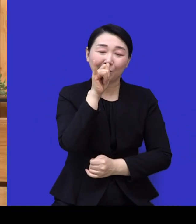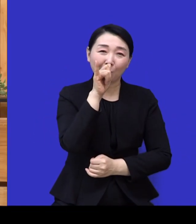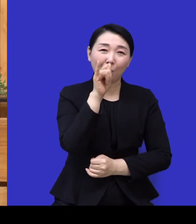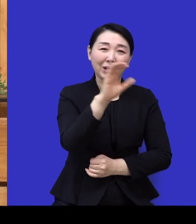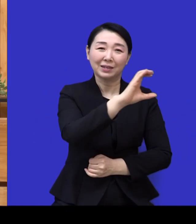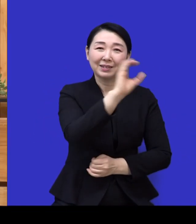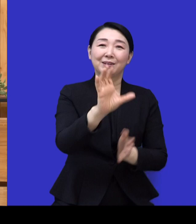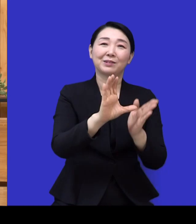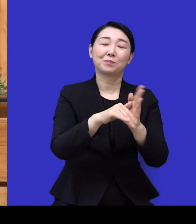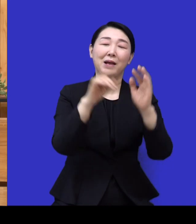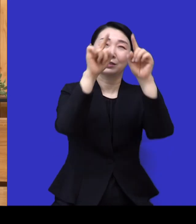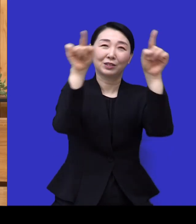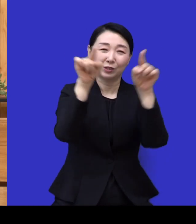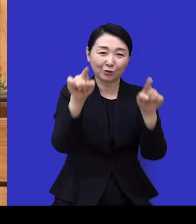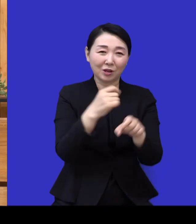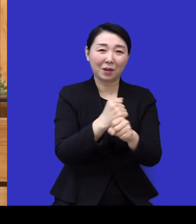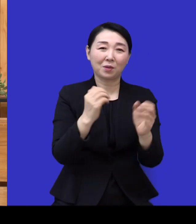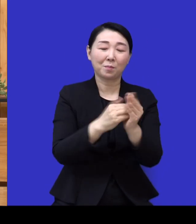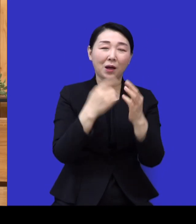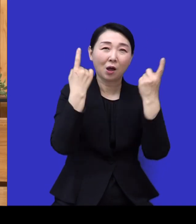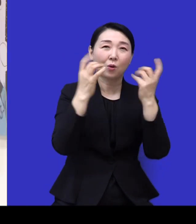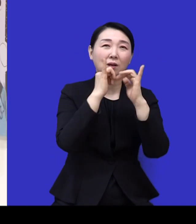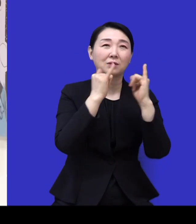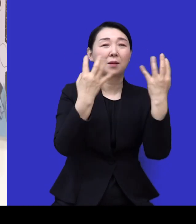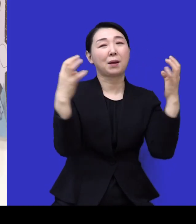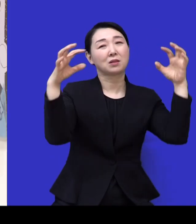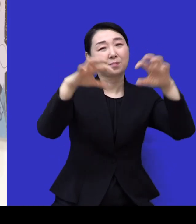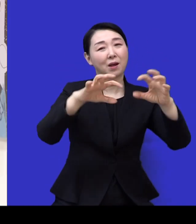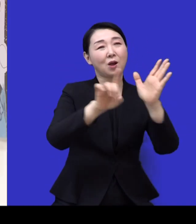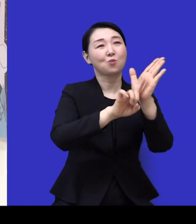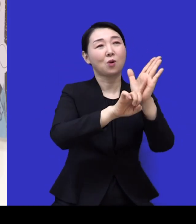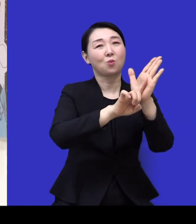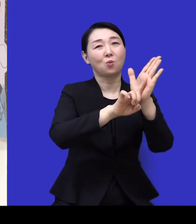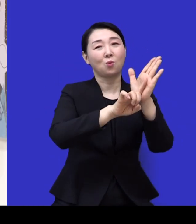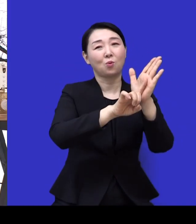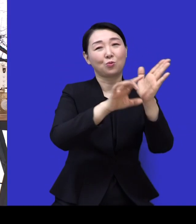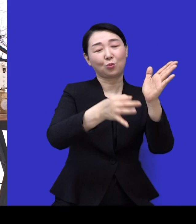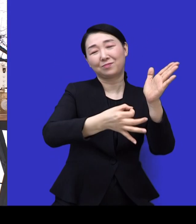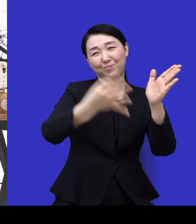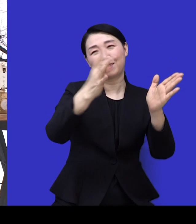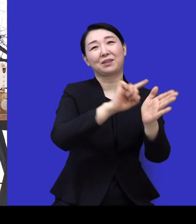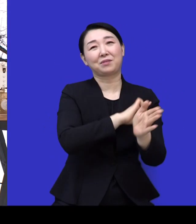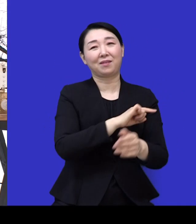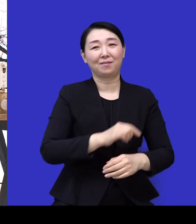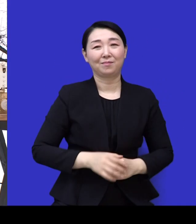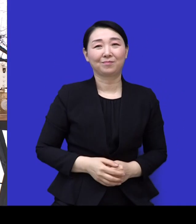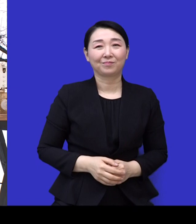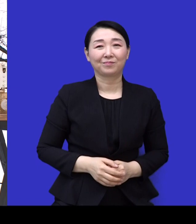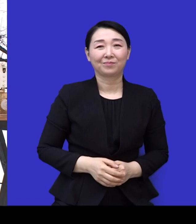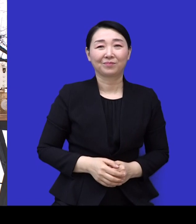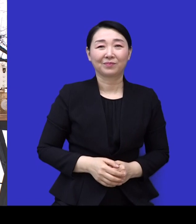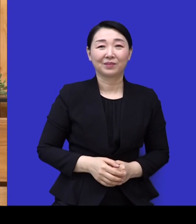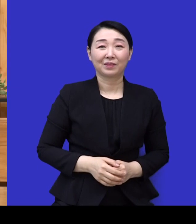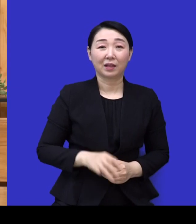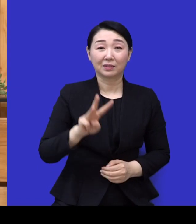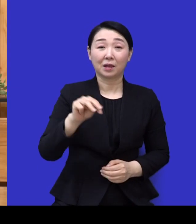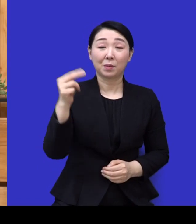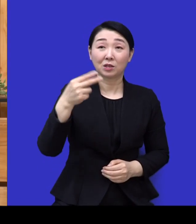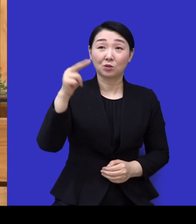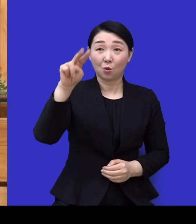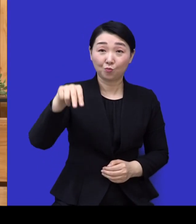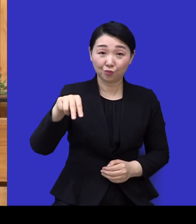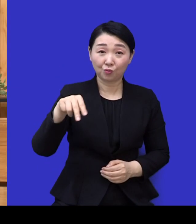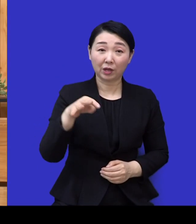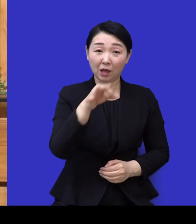제일 많을 맞아요. 그 시기에 또 광고비도 그럼 제일 비쌀 때인데. 가장 비쌀 때였죠. 그러면 그 3만 2천 불